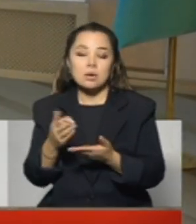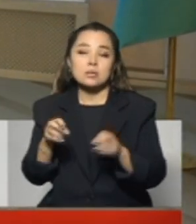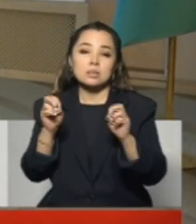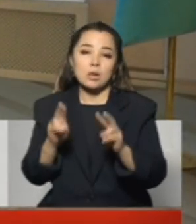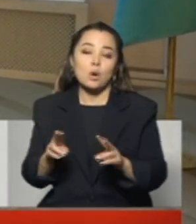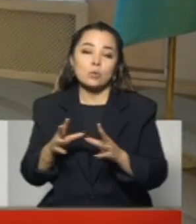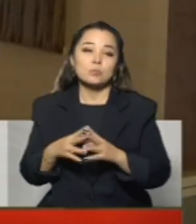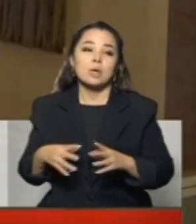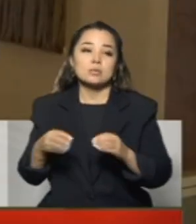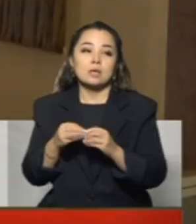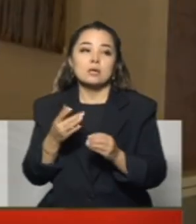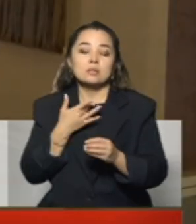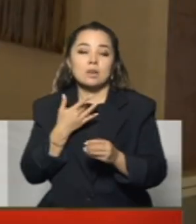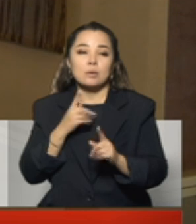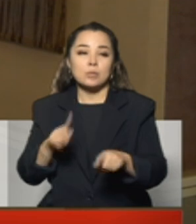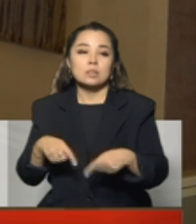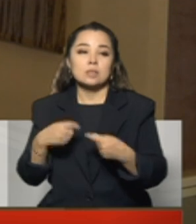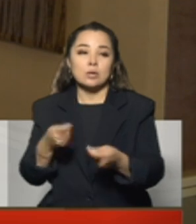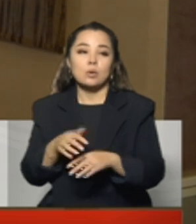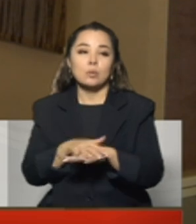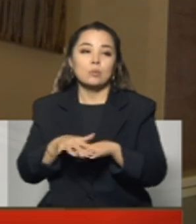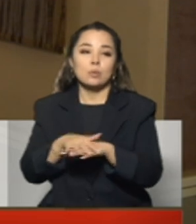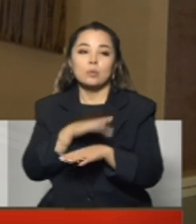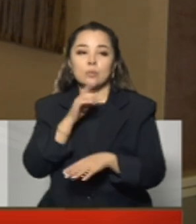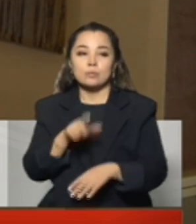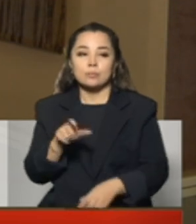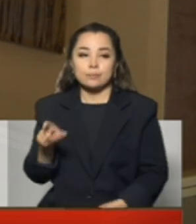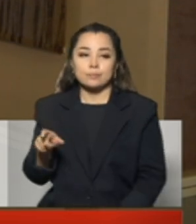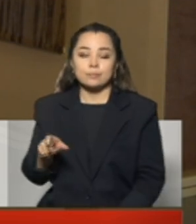Арнайы отбасылармен келіп дауыс бергендер де көп.